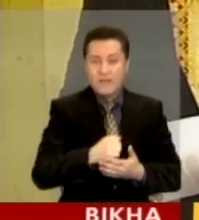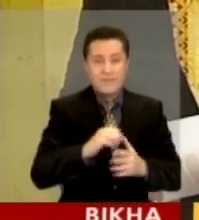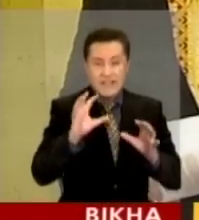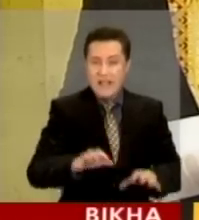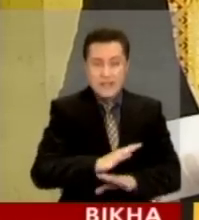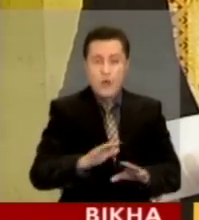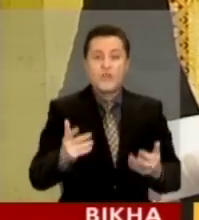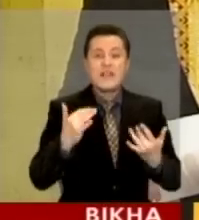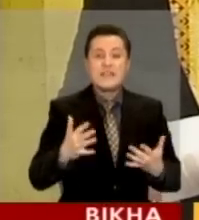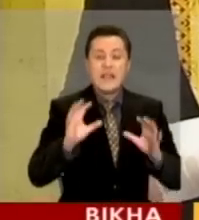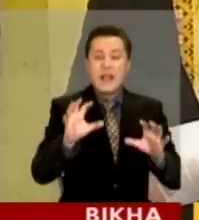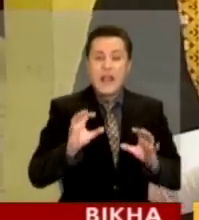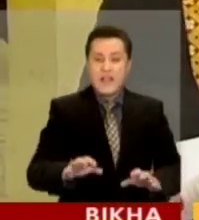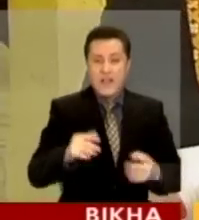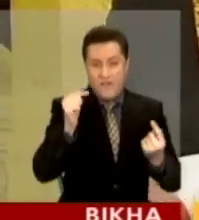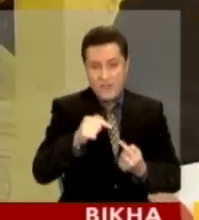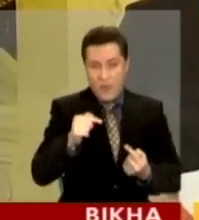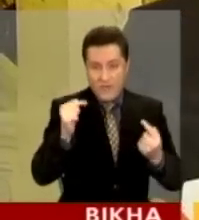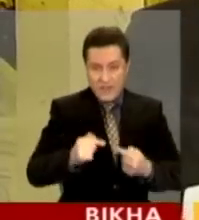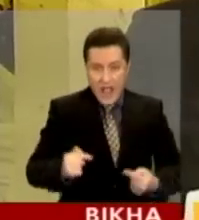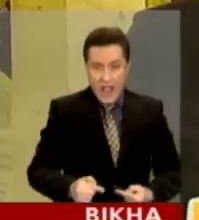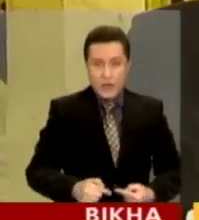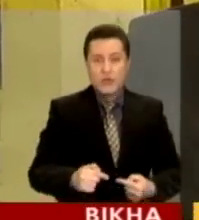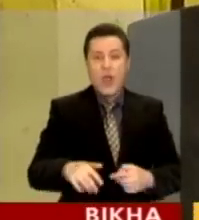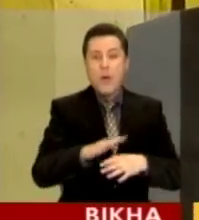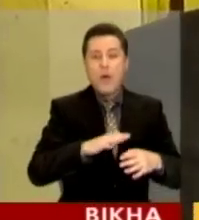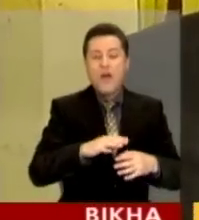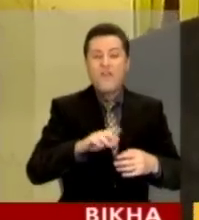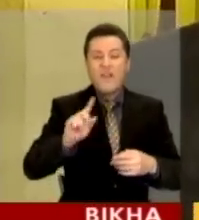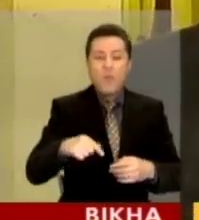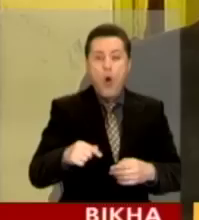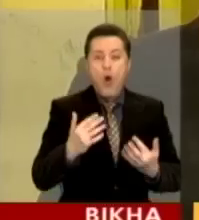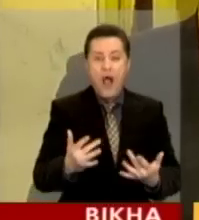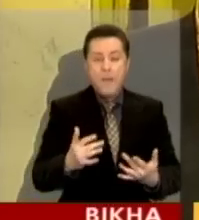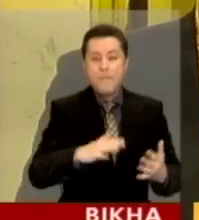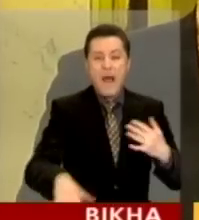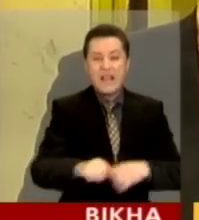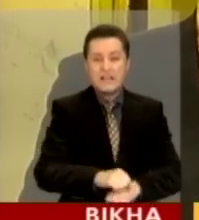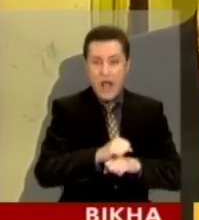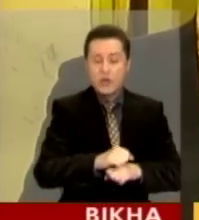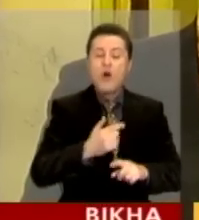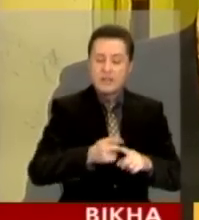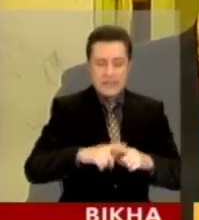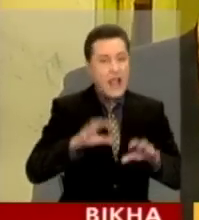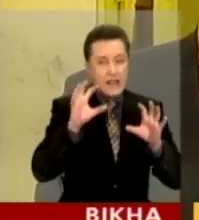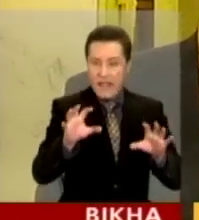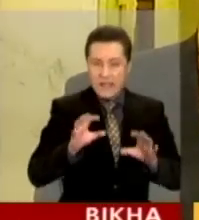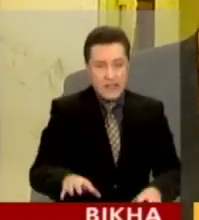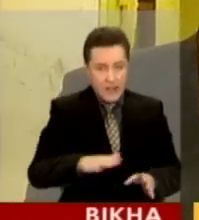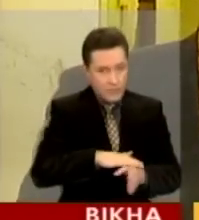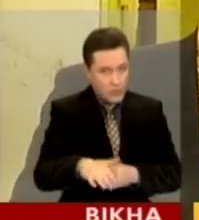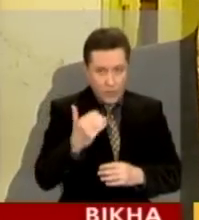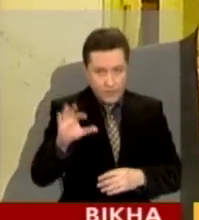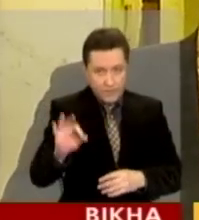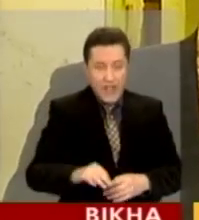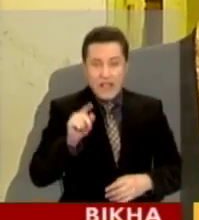легітимні і відповідають вимогам Майдану вони абсолютно є легітимними І звісно що ті нормативні